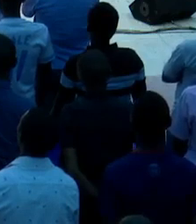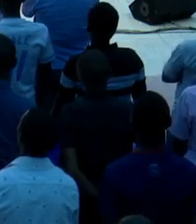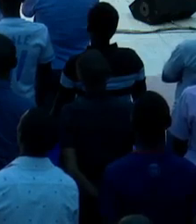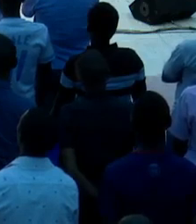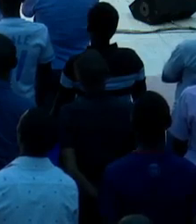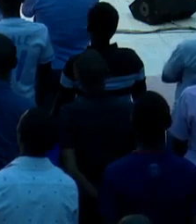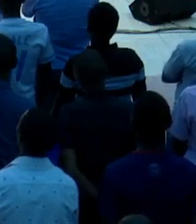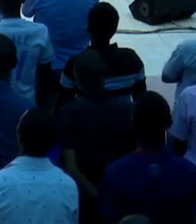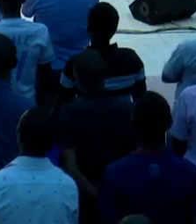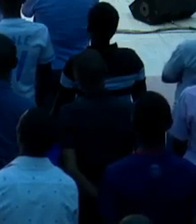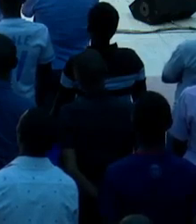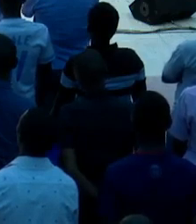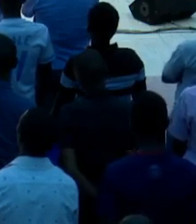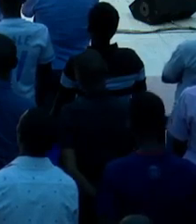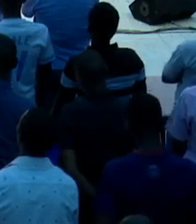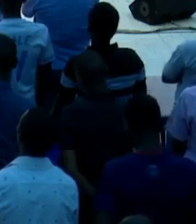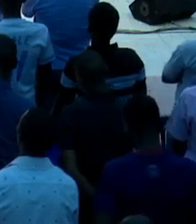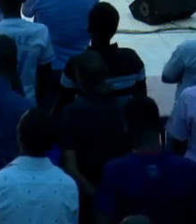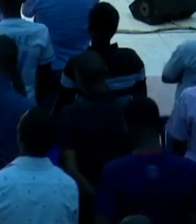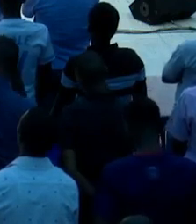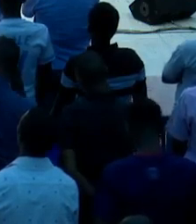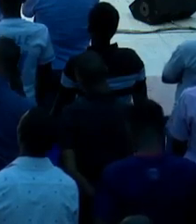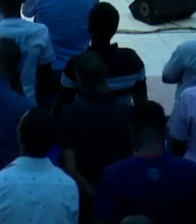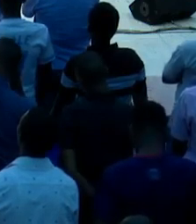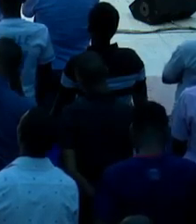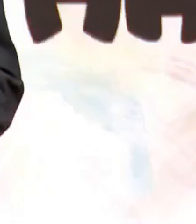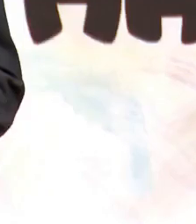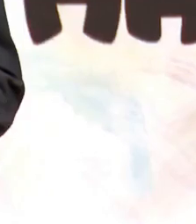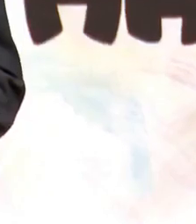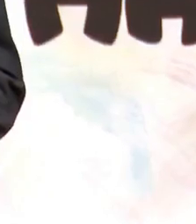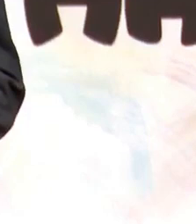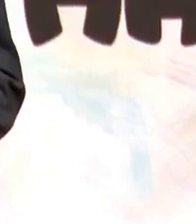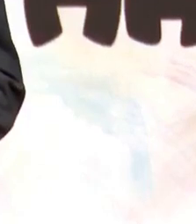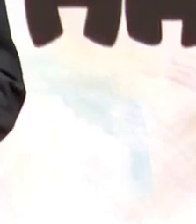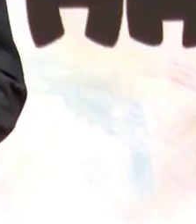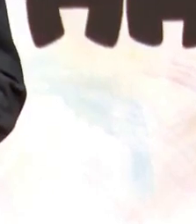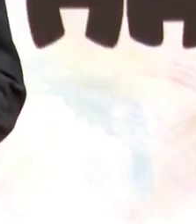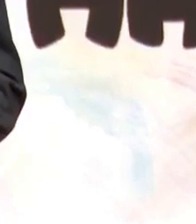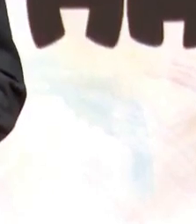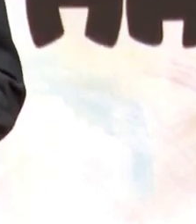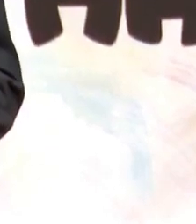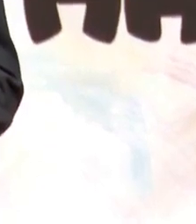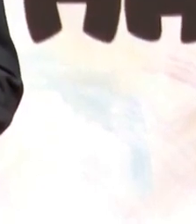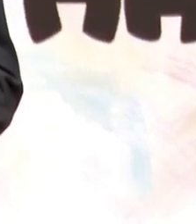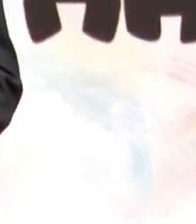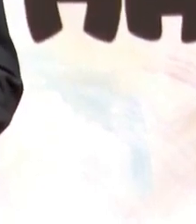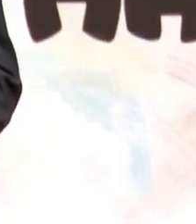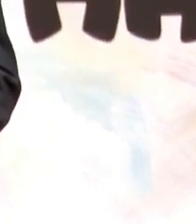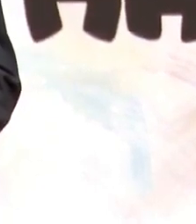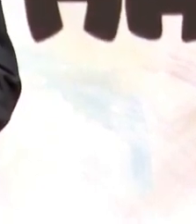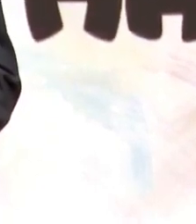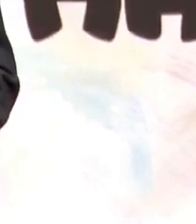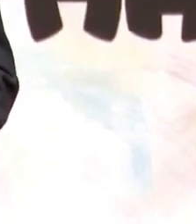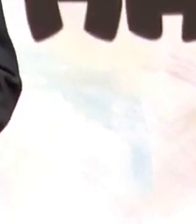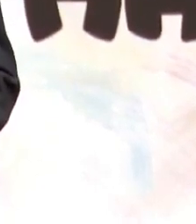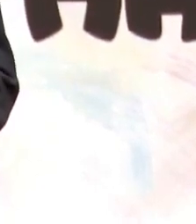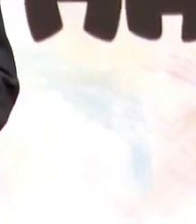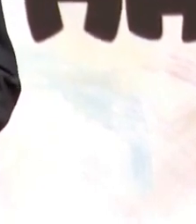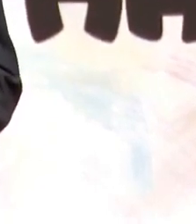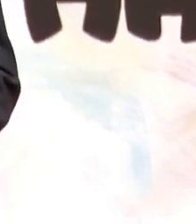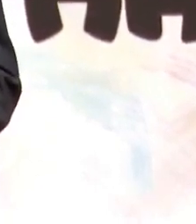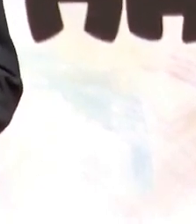mpango makini wa wokovu sehemu ya pili. Hebu tupokee kama tulivyokuja